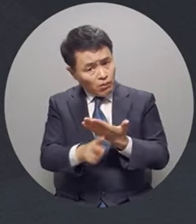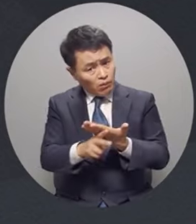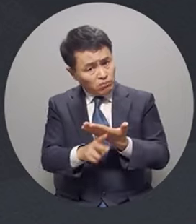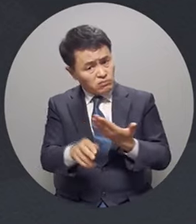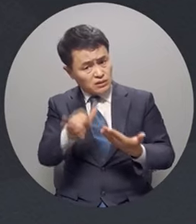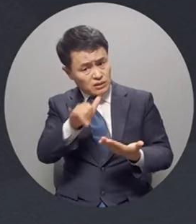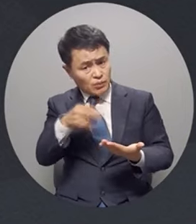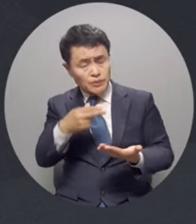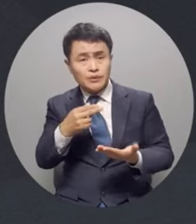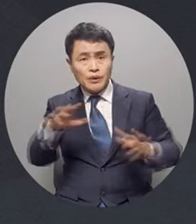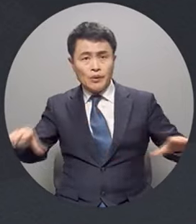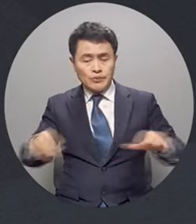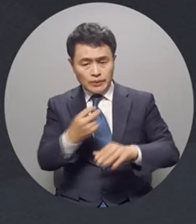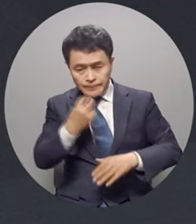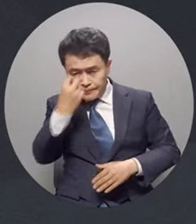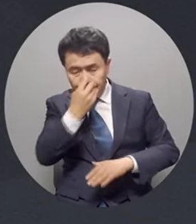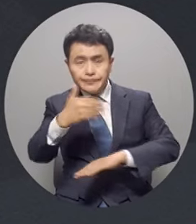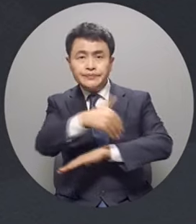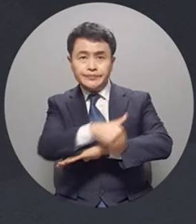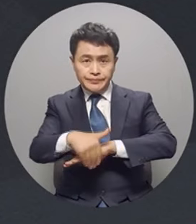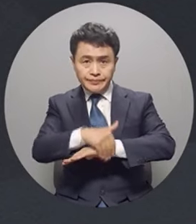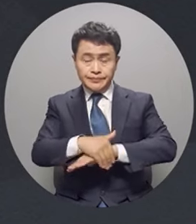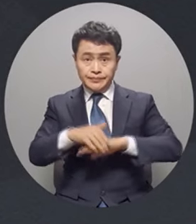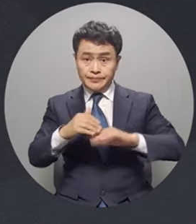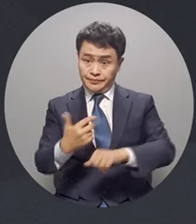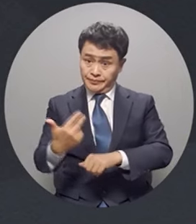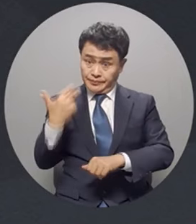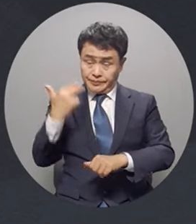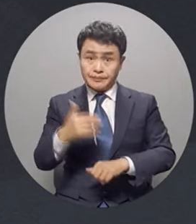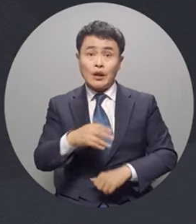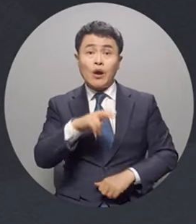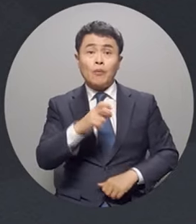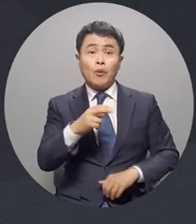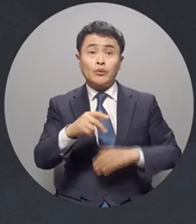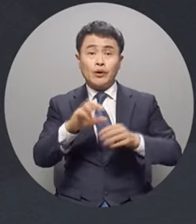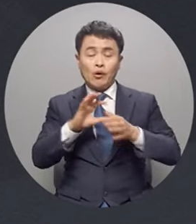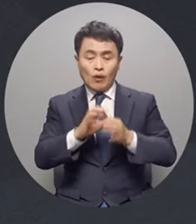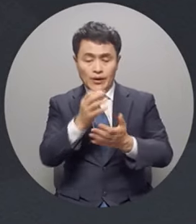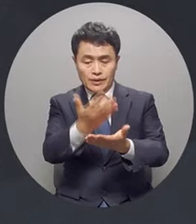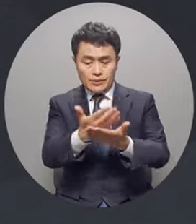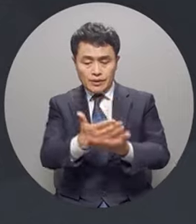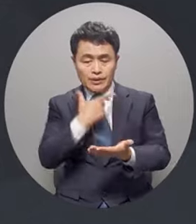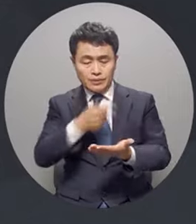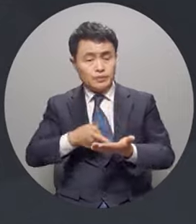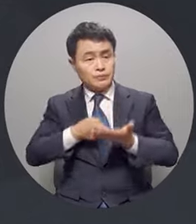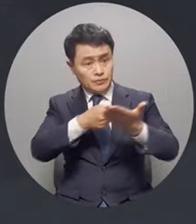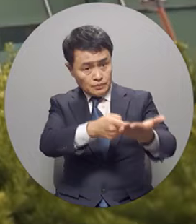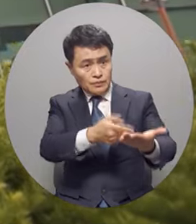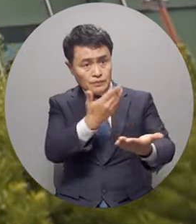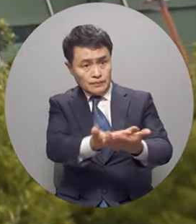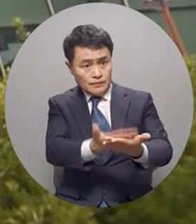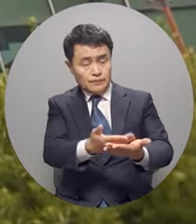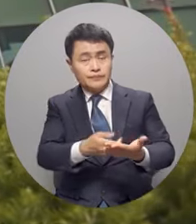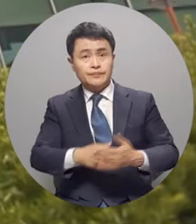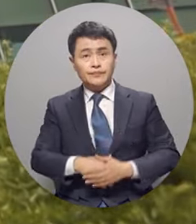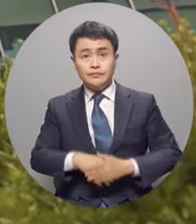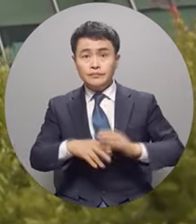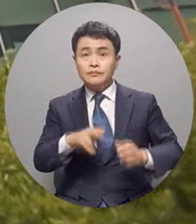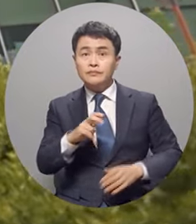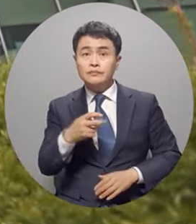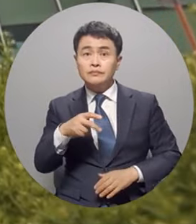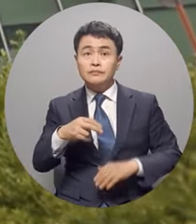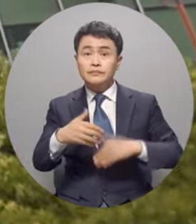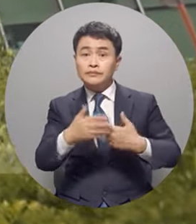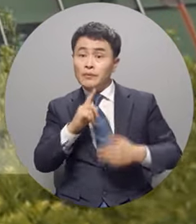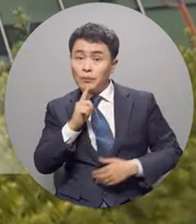있는지 등을 종합적으로 살펴볼 것이라며 지난주 모건스탠리의 관련 자료를 요청한 상태라고 설명했습니다 모건 스탠리가